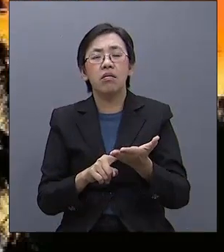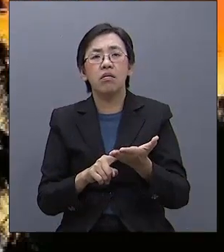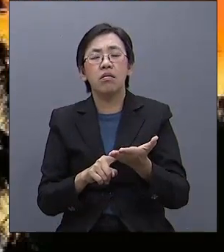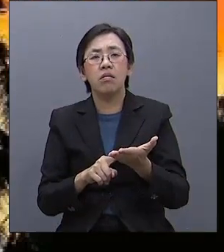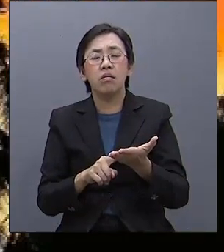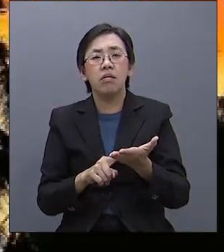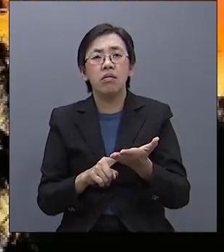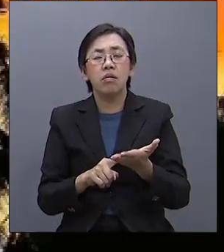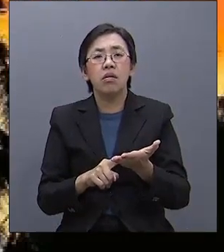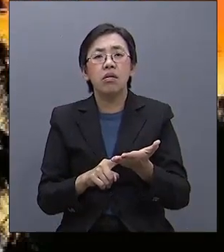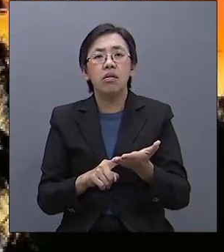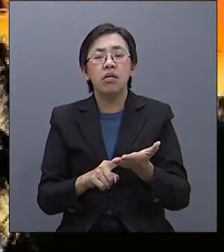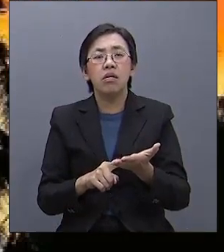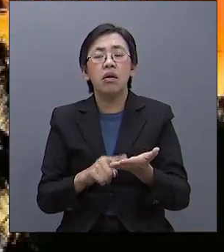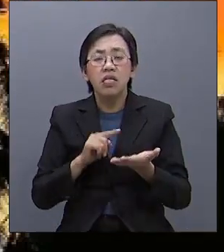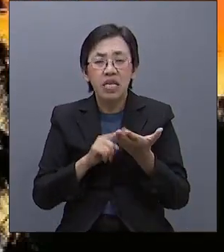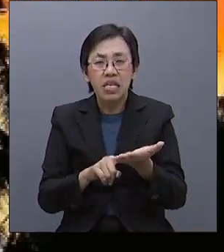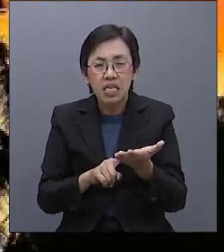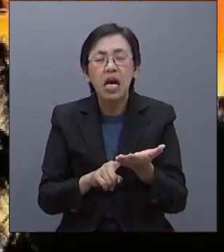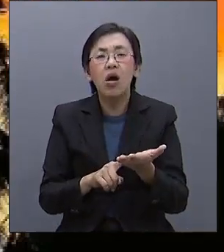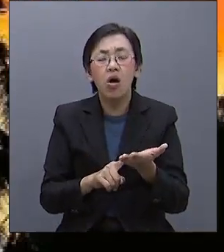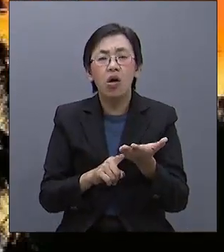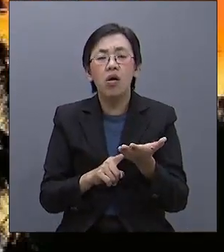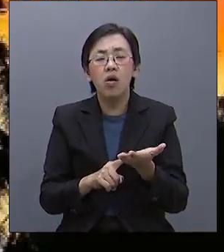ะใช้ยตินี้จะเลือกนายก